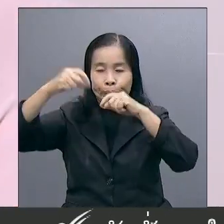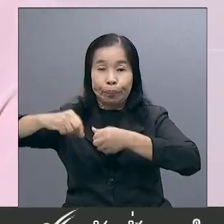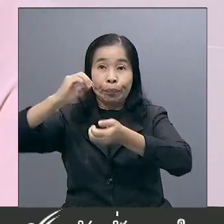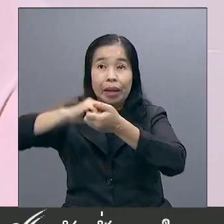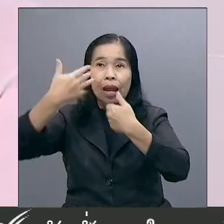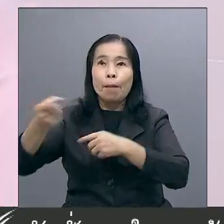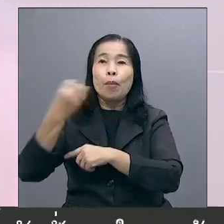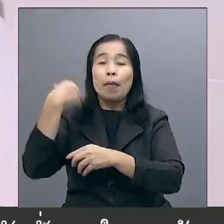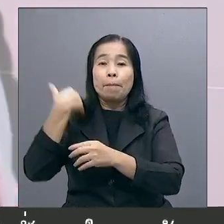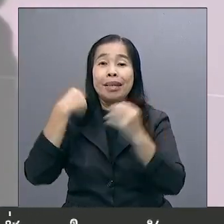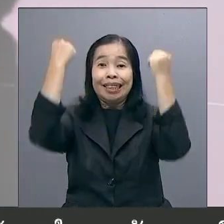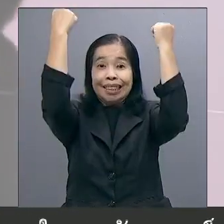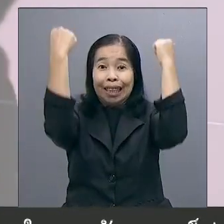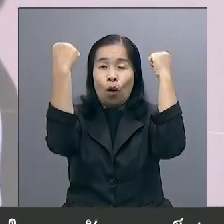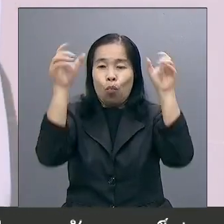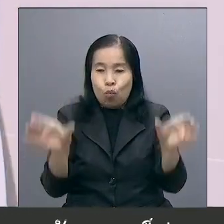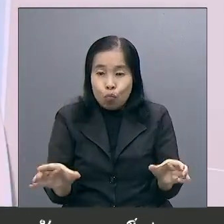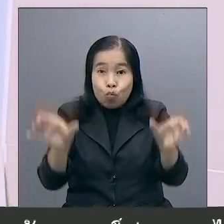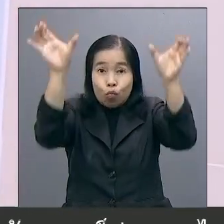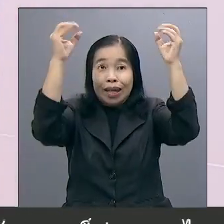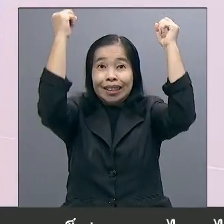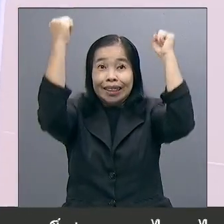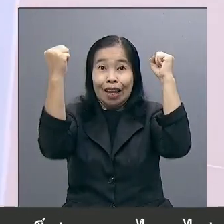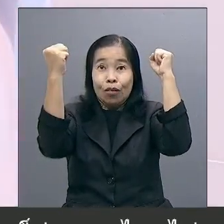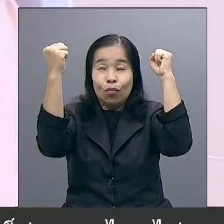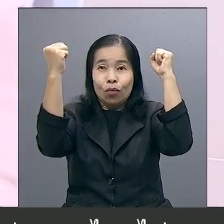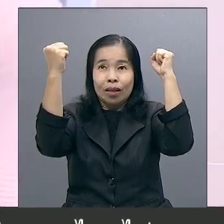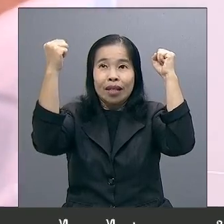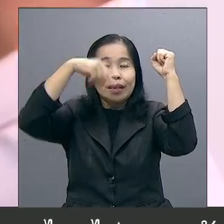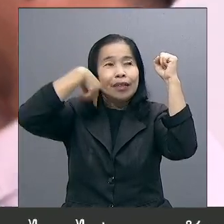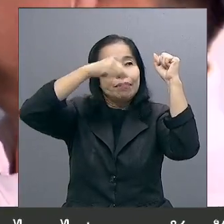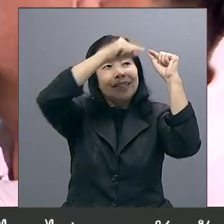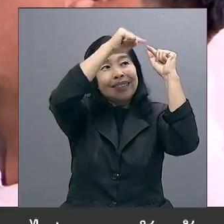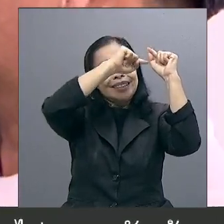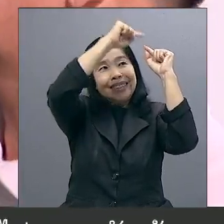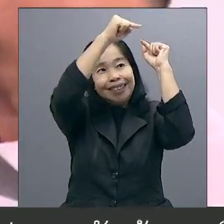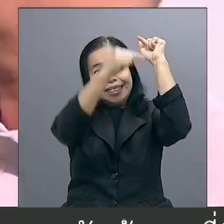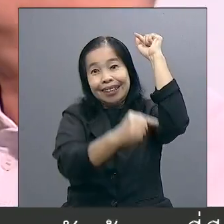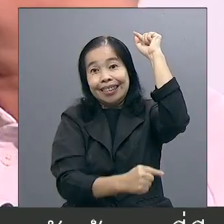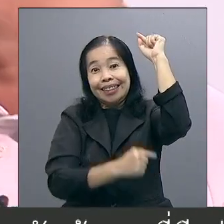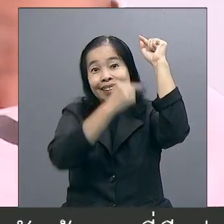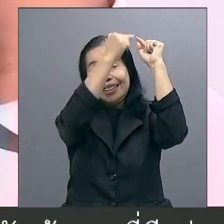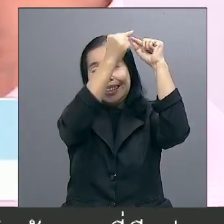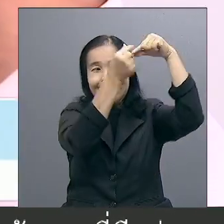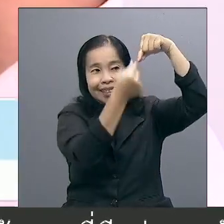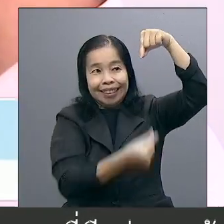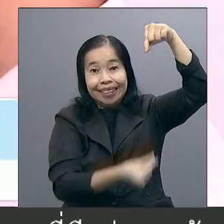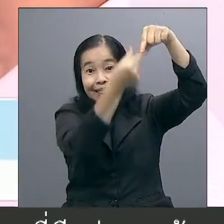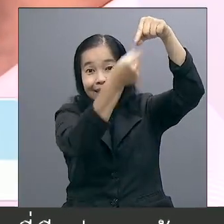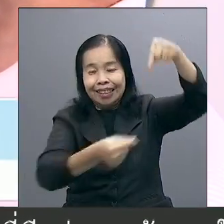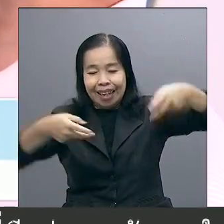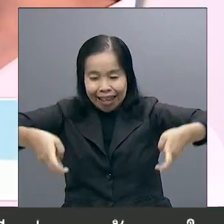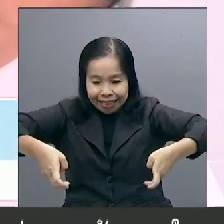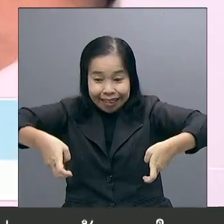4 ต้นี้ครัอันนี้สามต้น สาวประคองใส่ตนผนั อนนี้กเสาที่จะดึงลิฟต์ สาวปคองลต 2้น